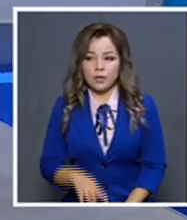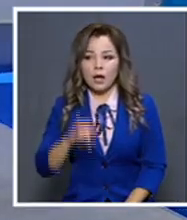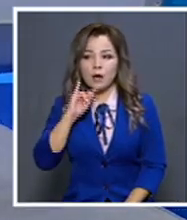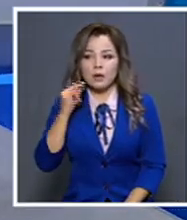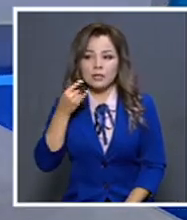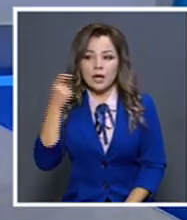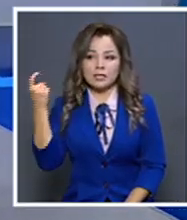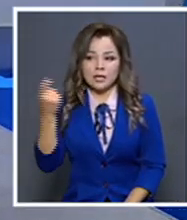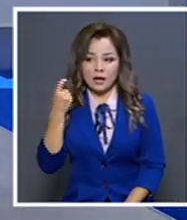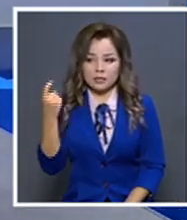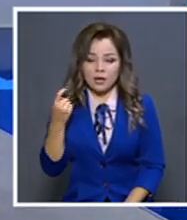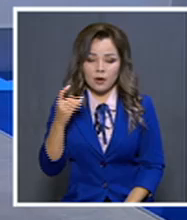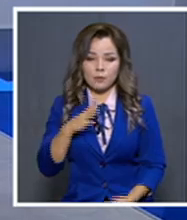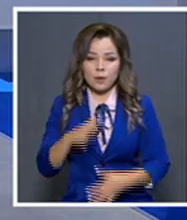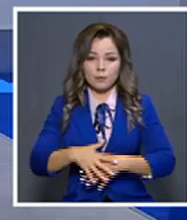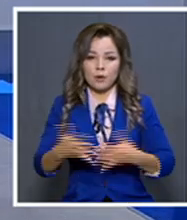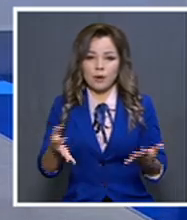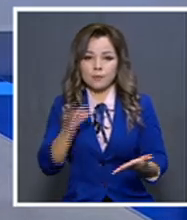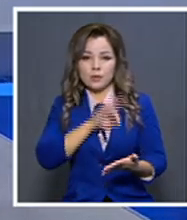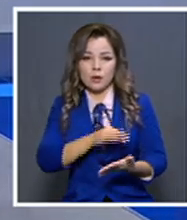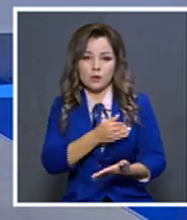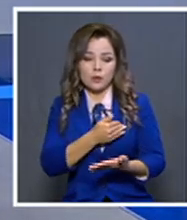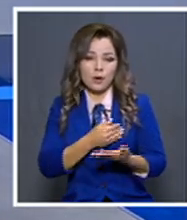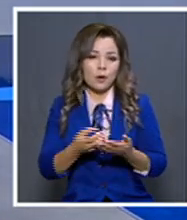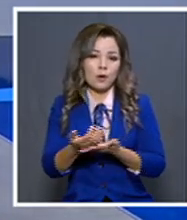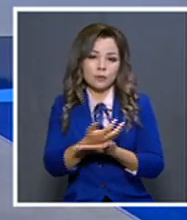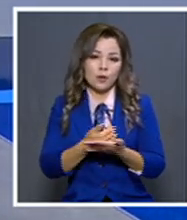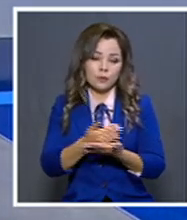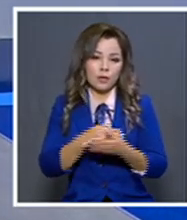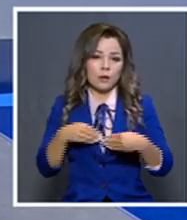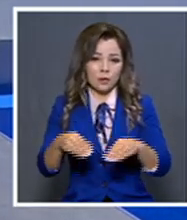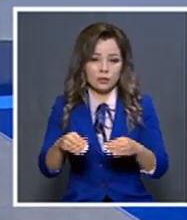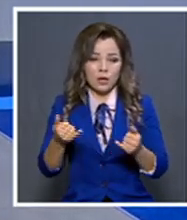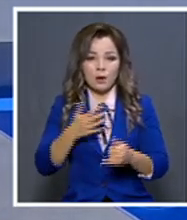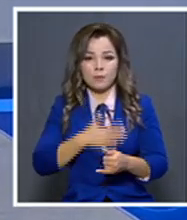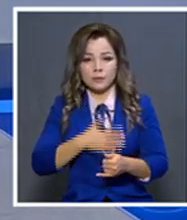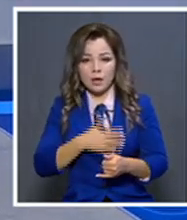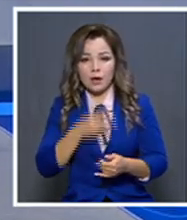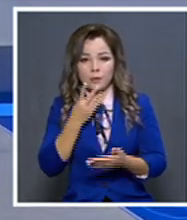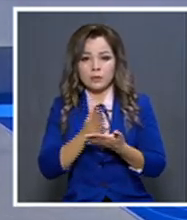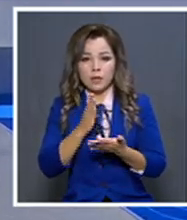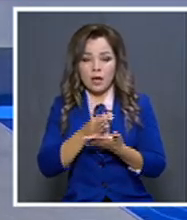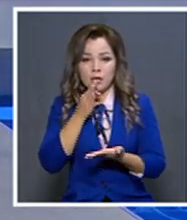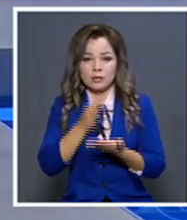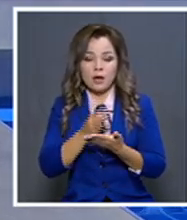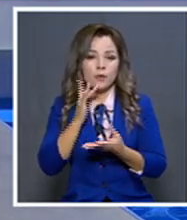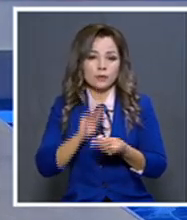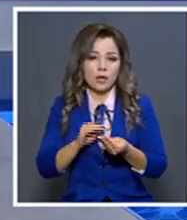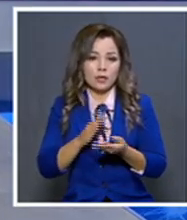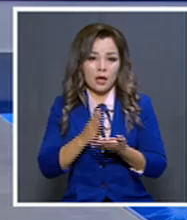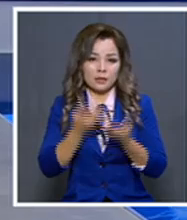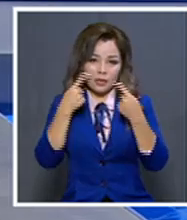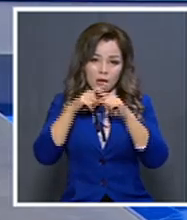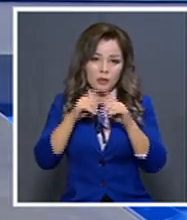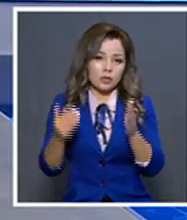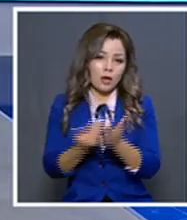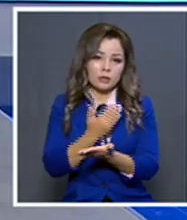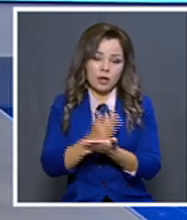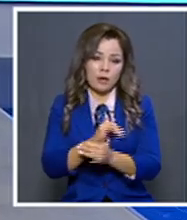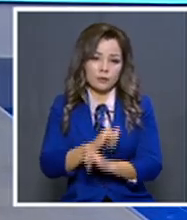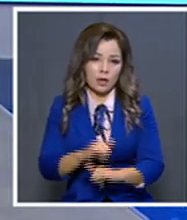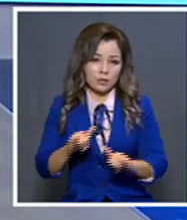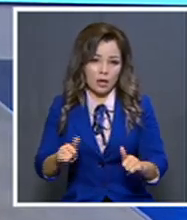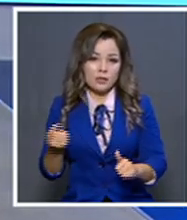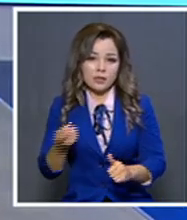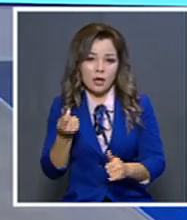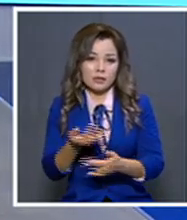Павлодарлық диқандар биыл мол өнім алуға үмітті. Себебі ауа райы жайлы болды. Екіншіден шаруалардың дені техникаларын жаңартты. Бұл өз кезегінде